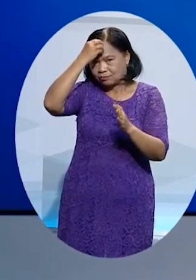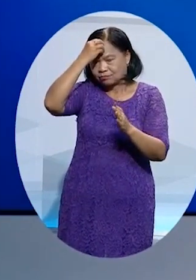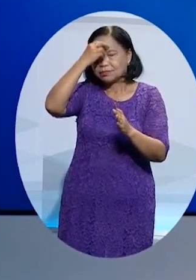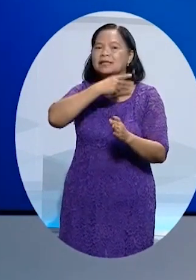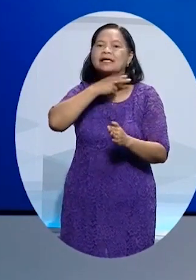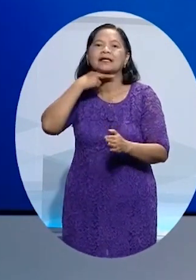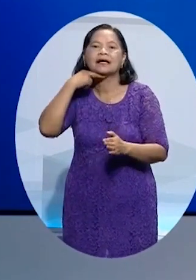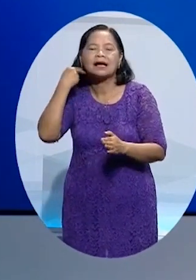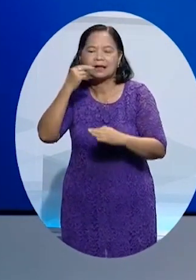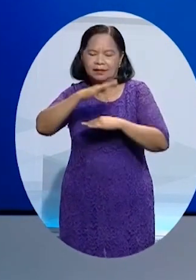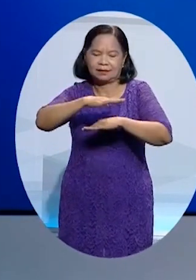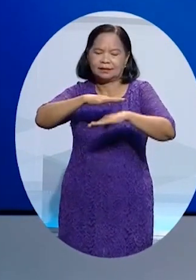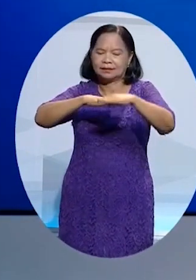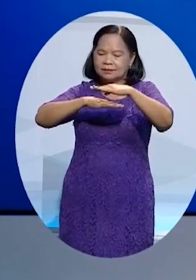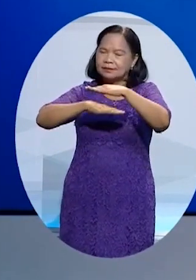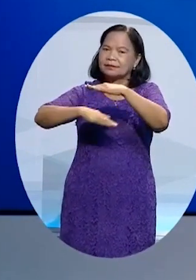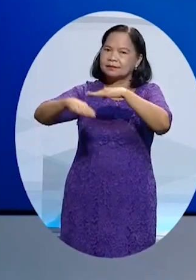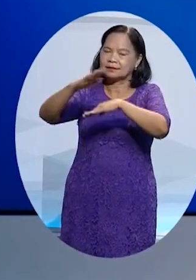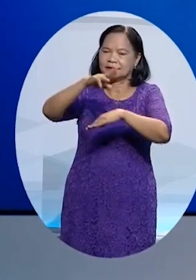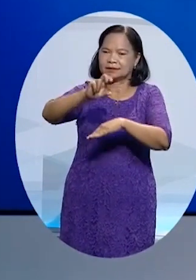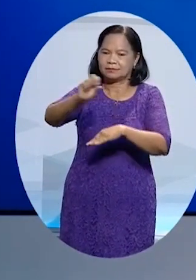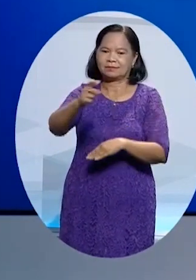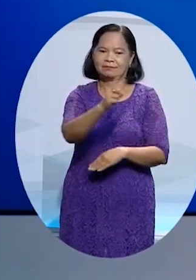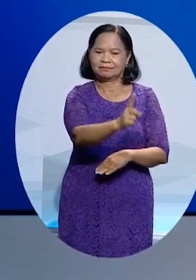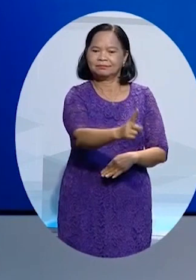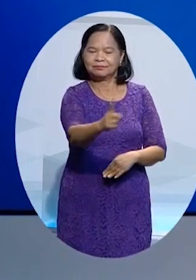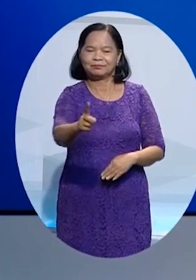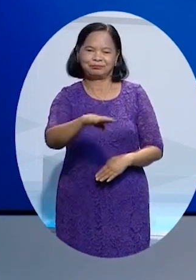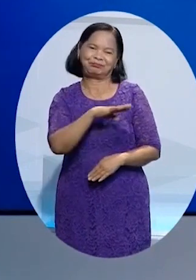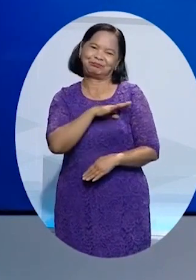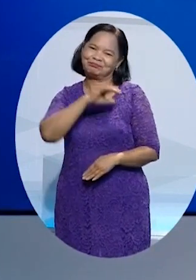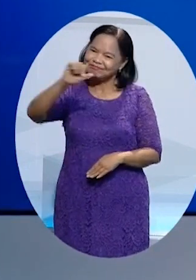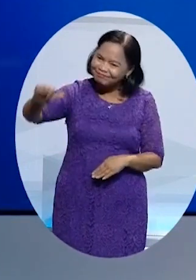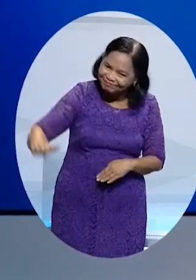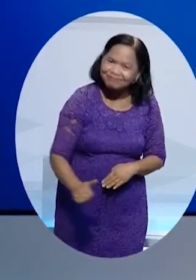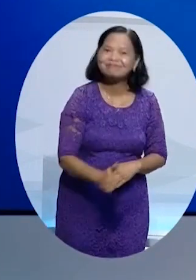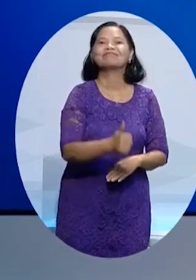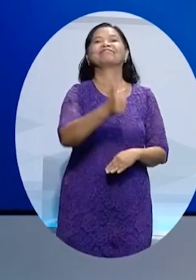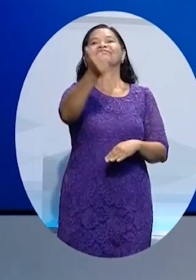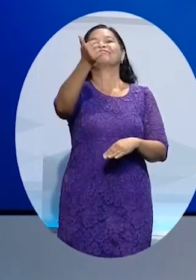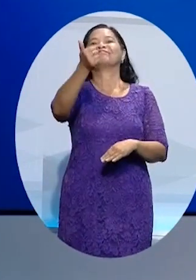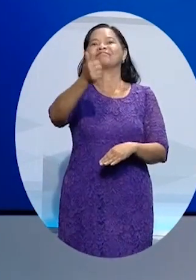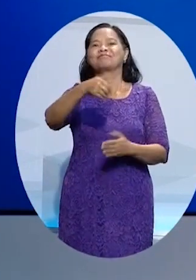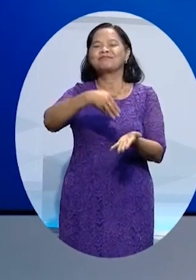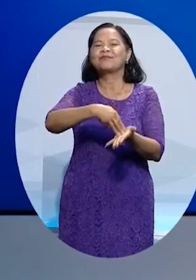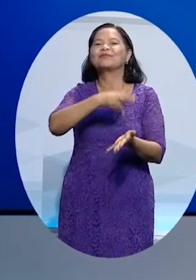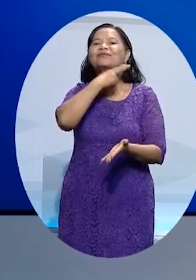đã xây dựng đội ngũ ban giáo vụ đồng hành chăm sóc từng học viên, giúp các em tiến bộ trên con đường chinh phục môn ngoại ngữ này.